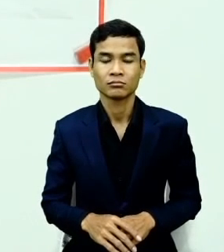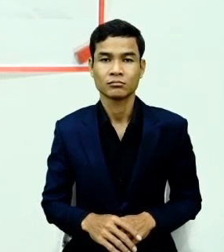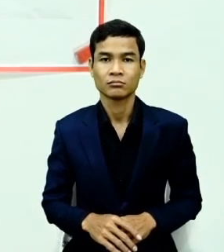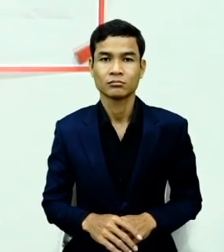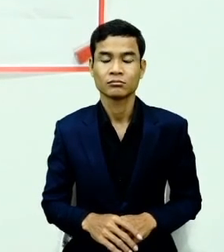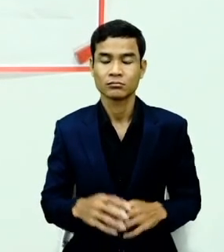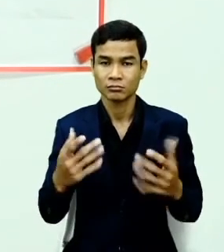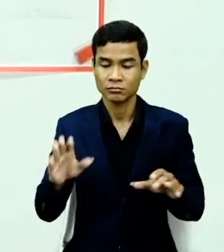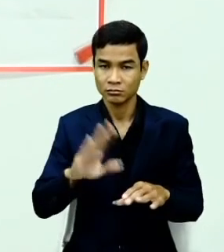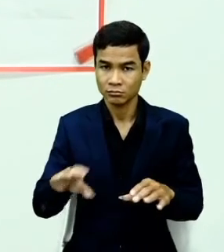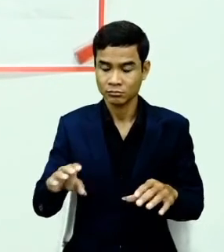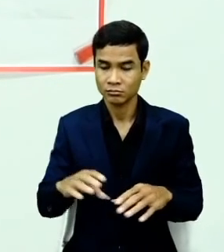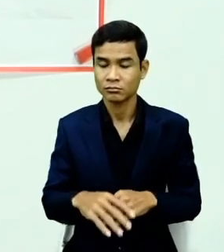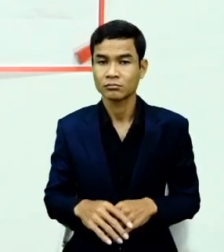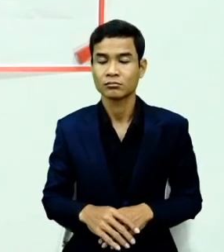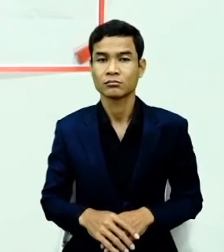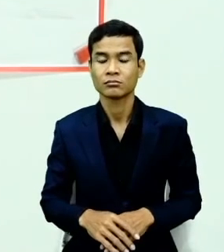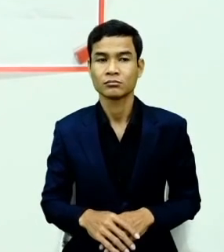ហើយហើយណែ